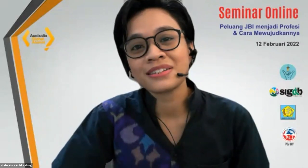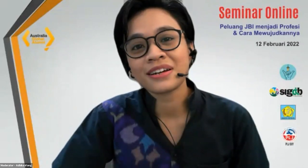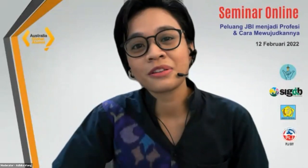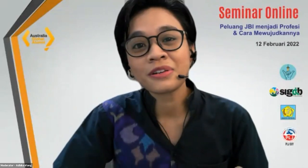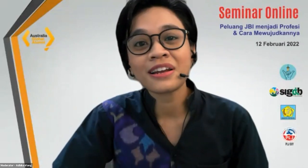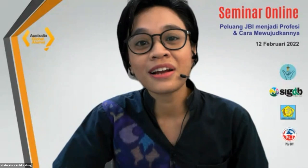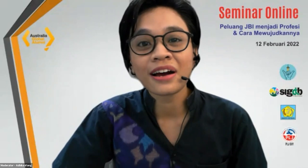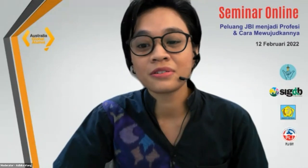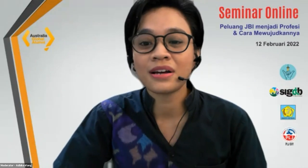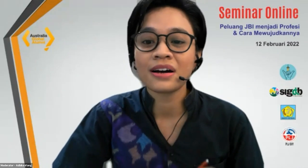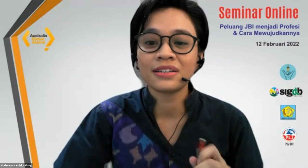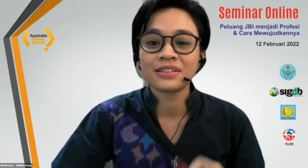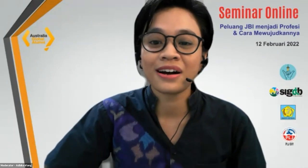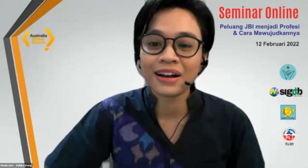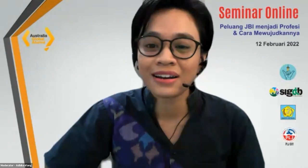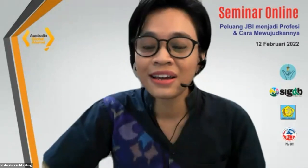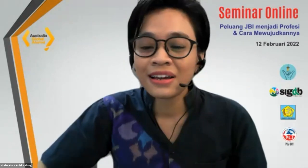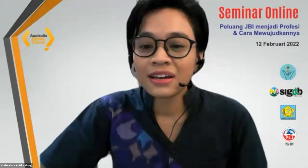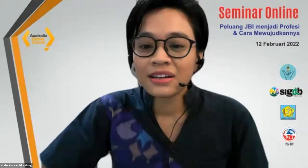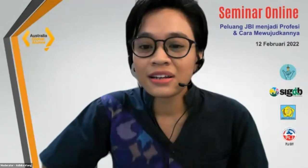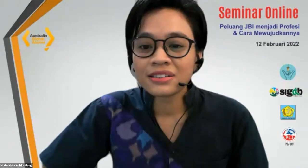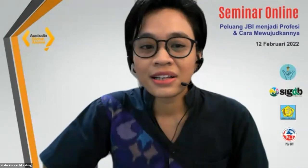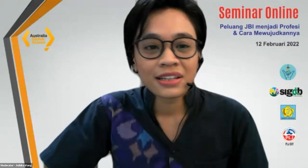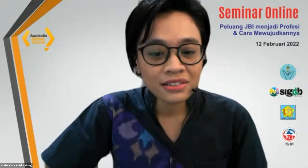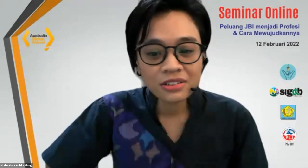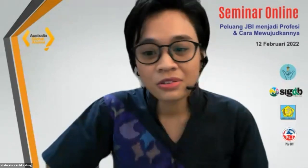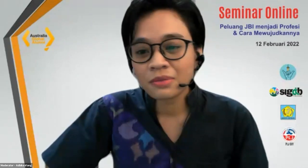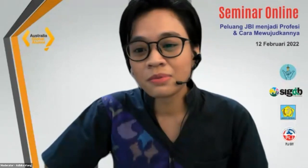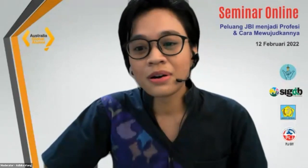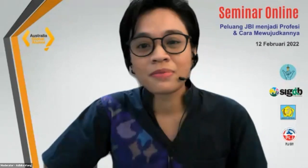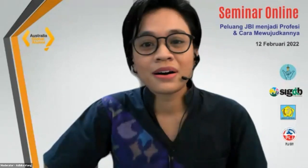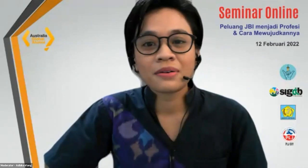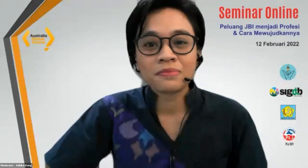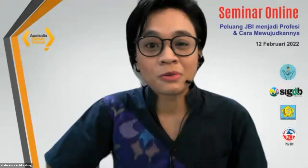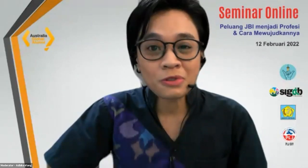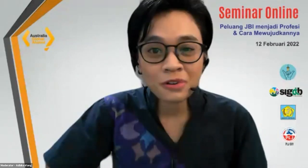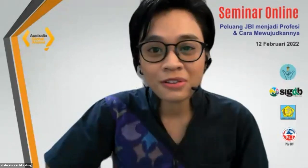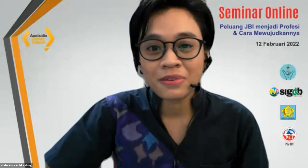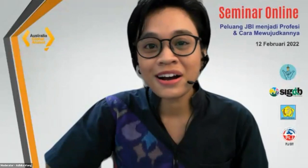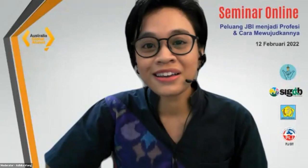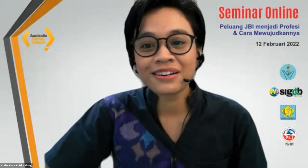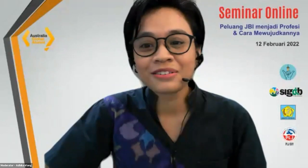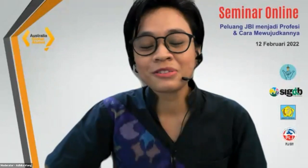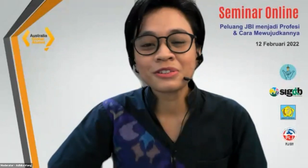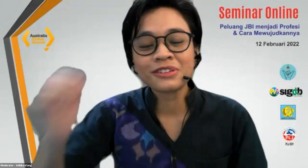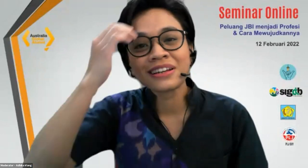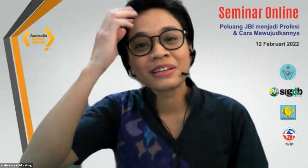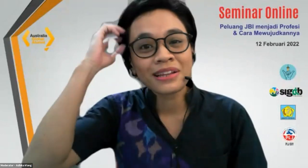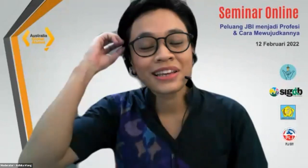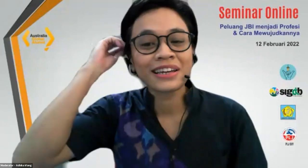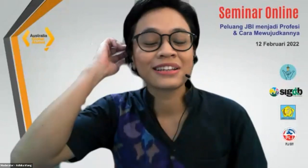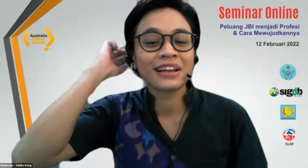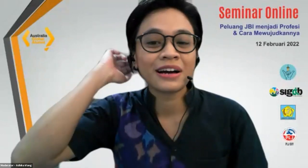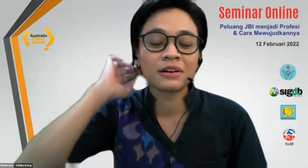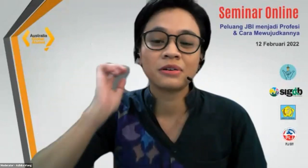juru bahasa isyarat tuh dan dengar sudah disahkan dan saya lihat di sini juga ada beberapa unsur atau pihak yang dulu juga